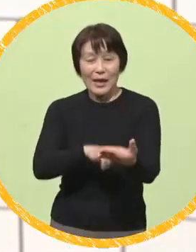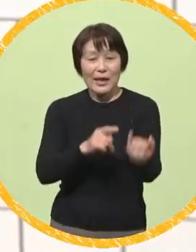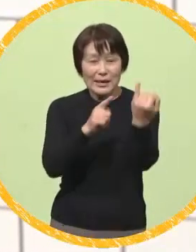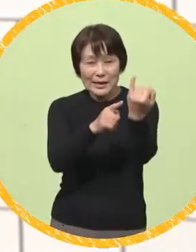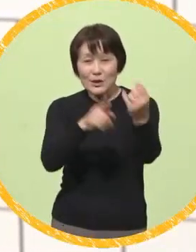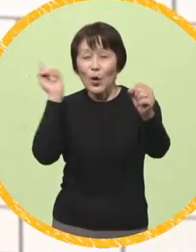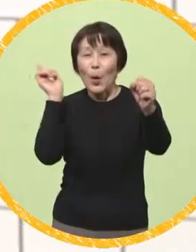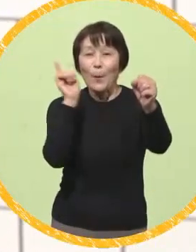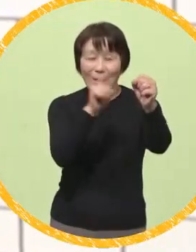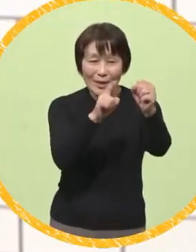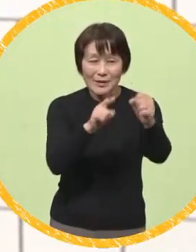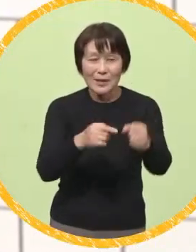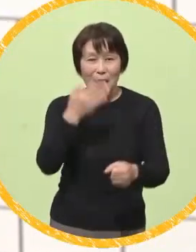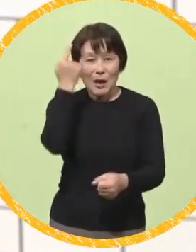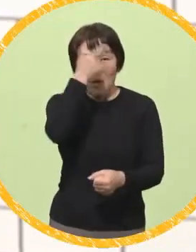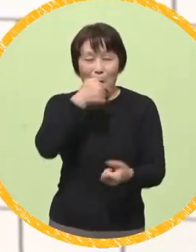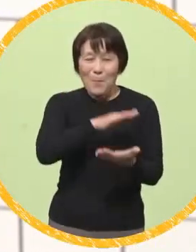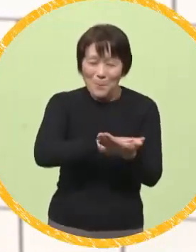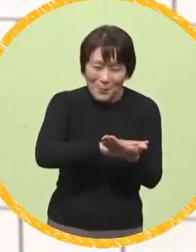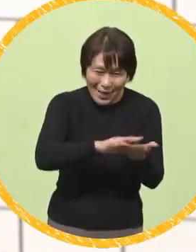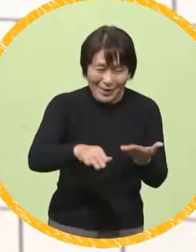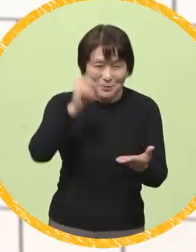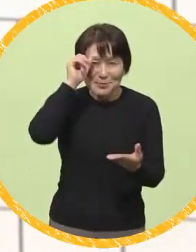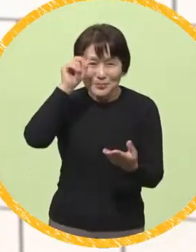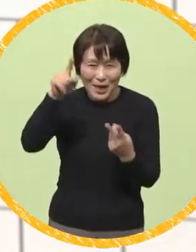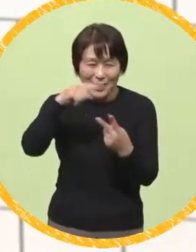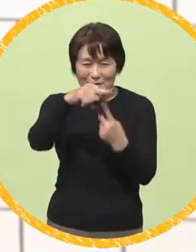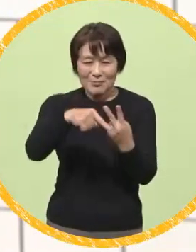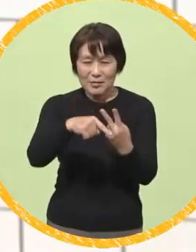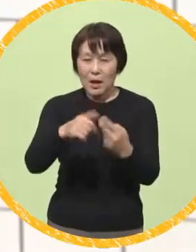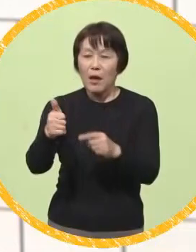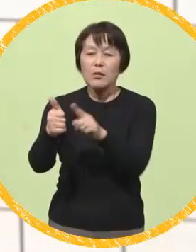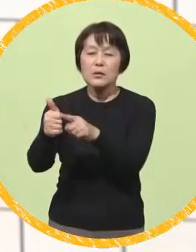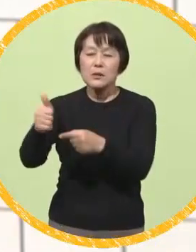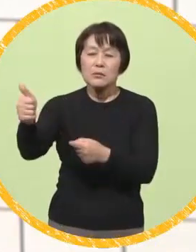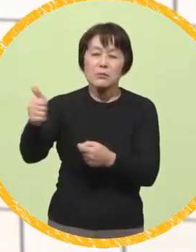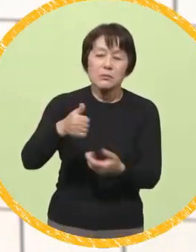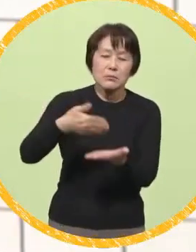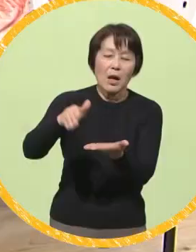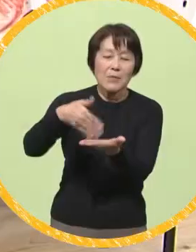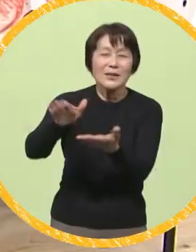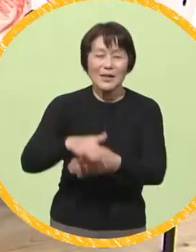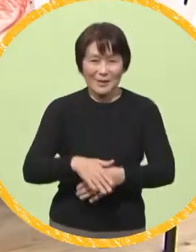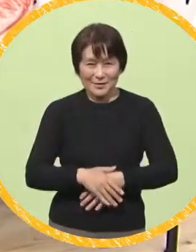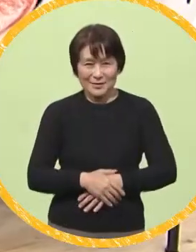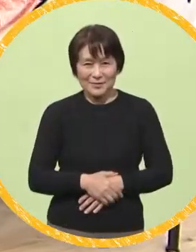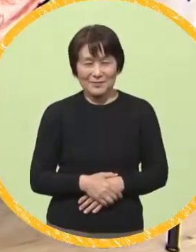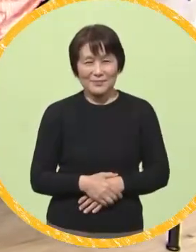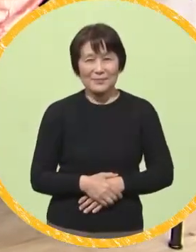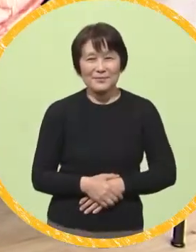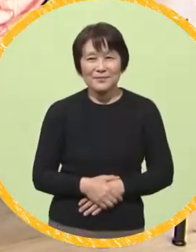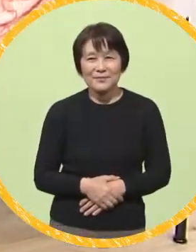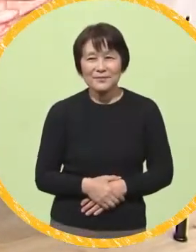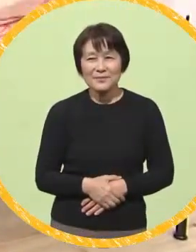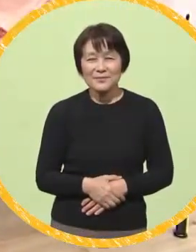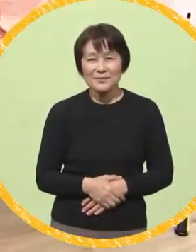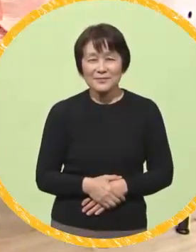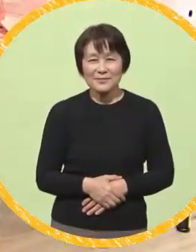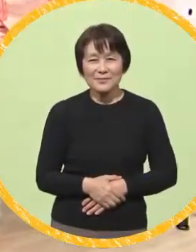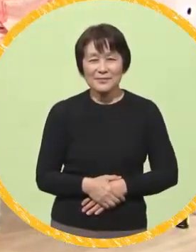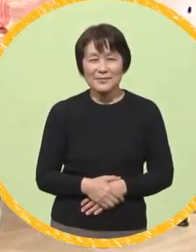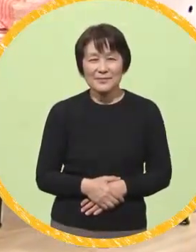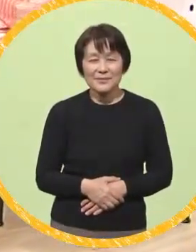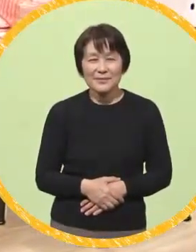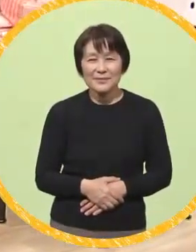さに才色兼備の須藤さん。うつ、あんまり近づかないで。 脈だけでも、 あんまり近づかないで。 何なんです